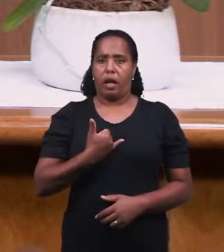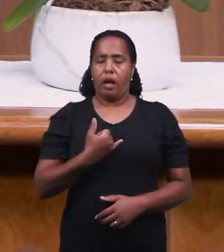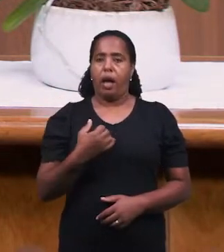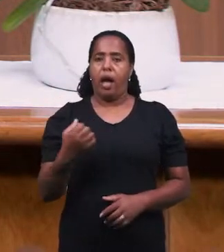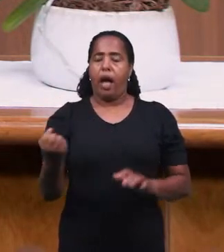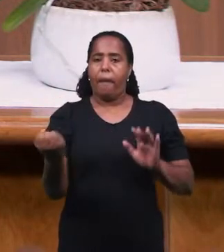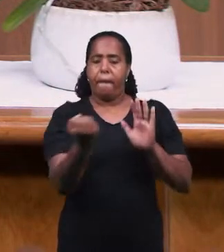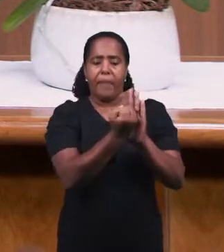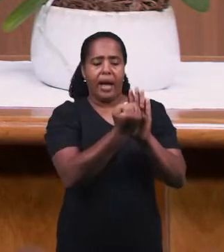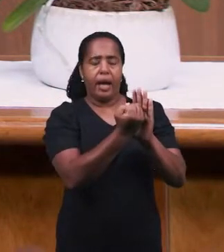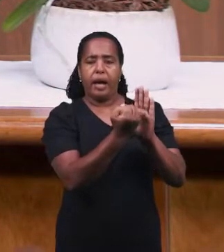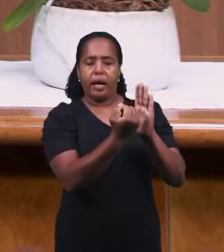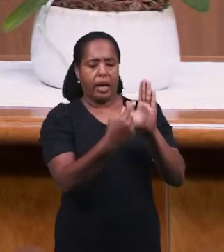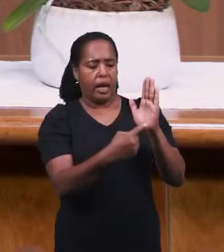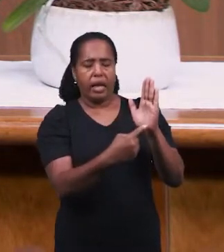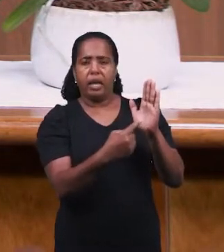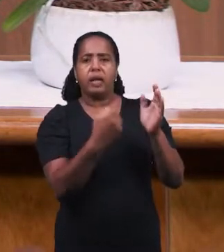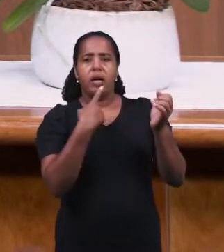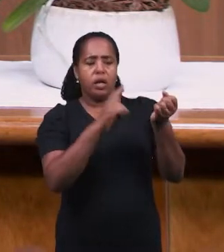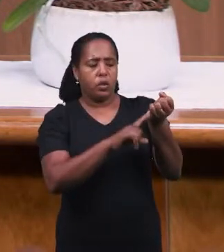La marque du sang ici,